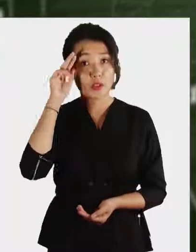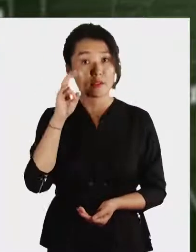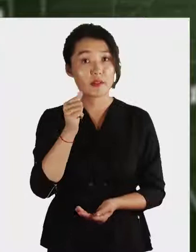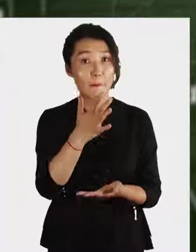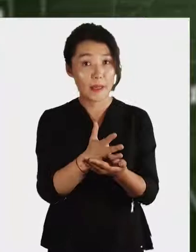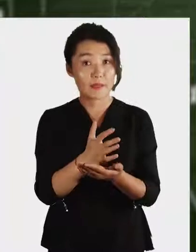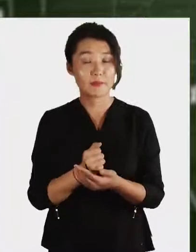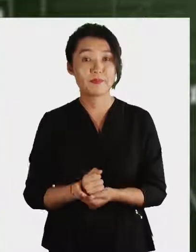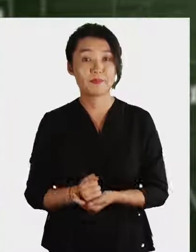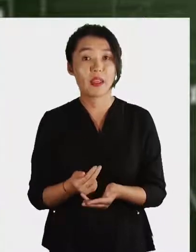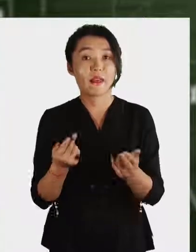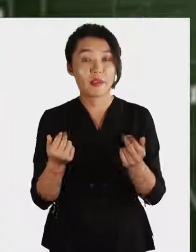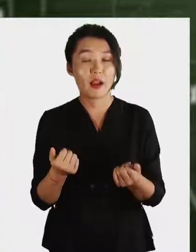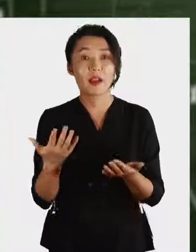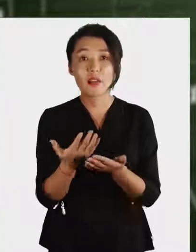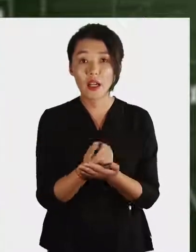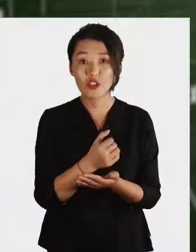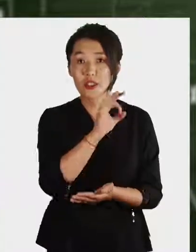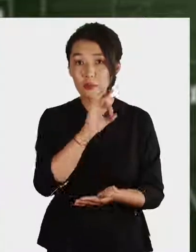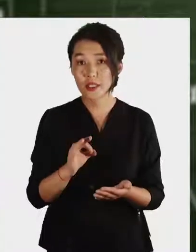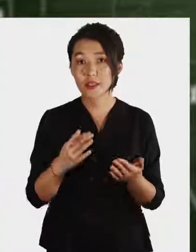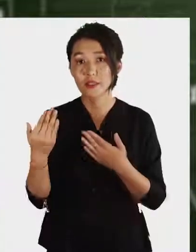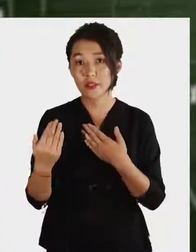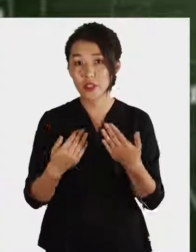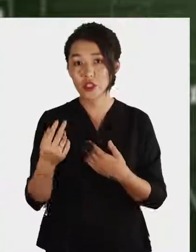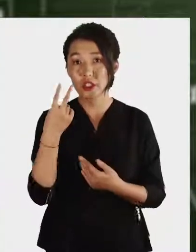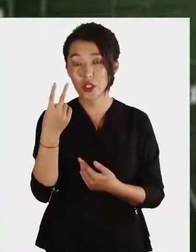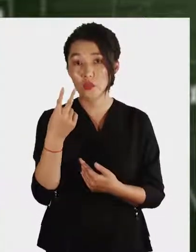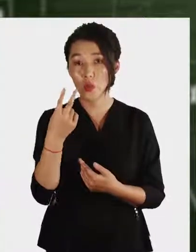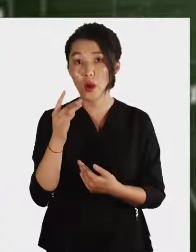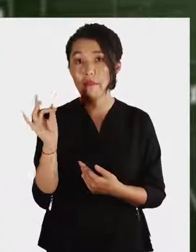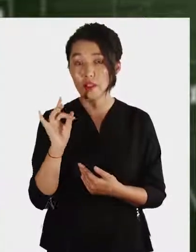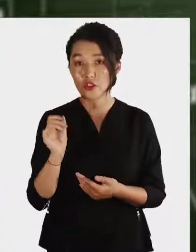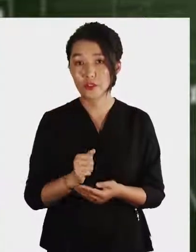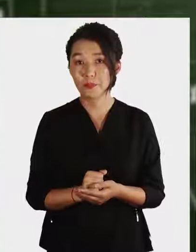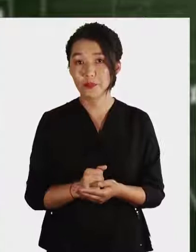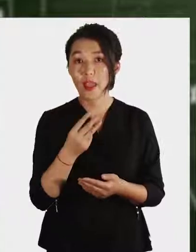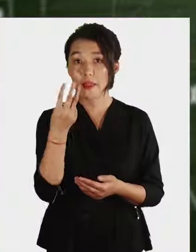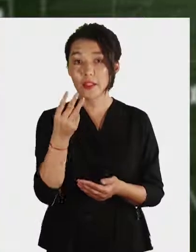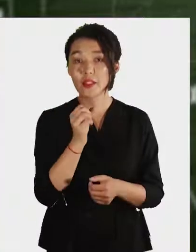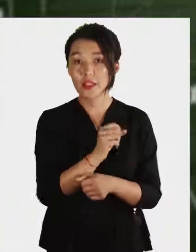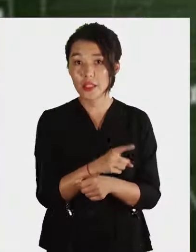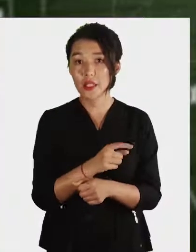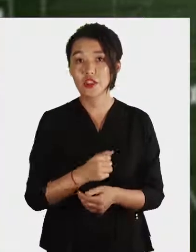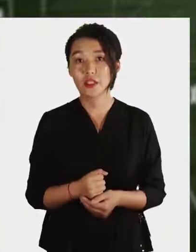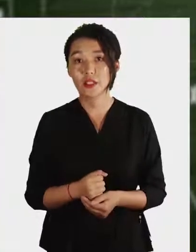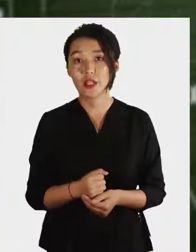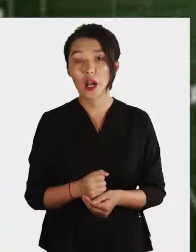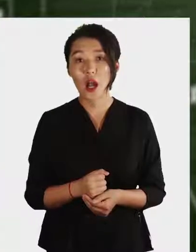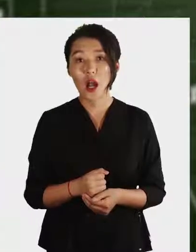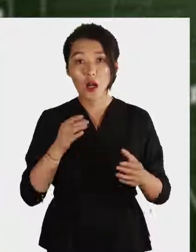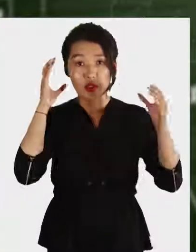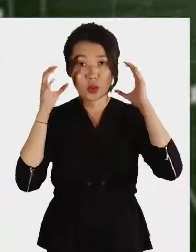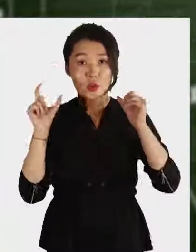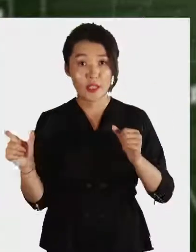Да, нахождение процентного отношения двух величин. Третья задача. Студенты